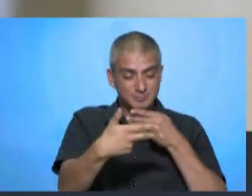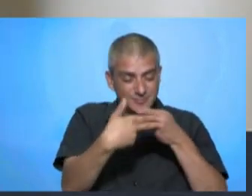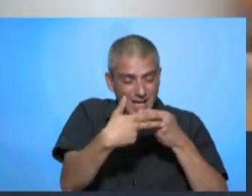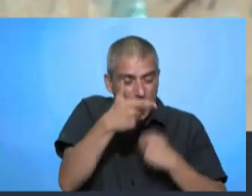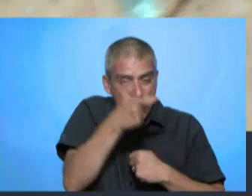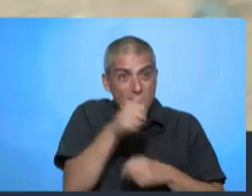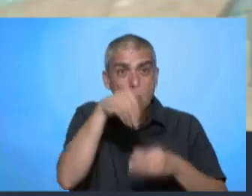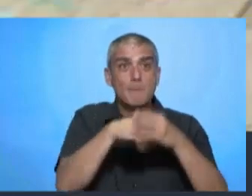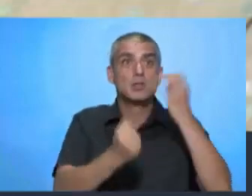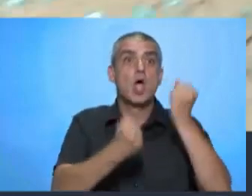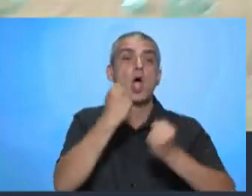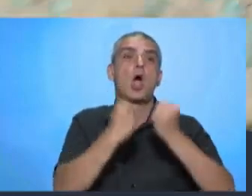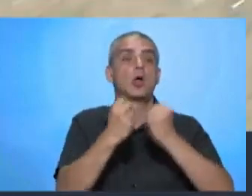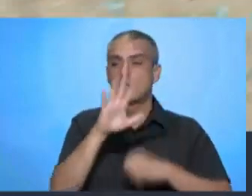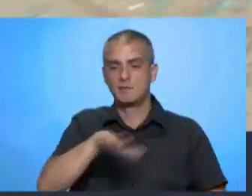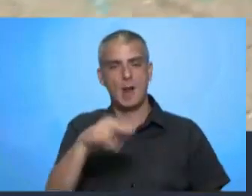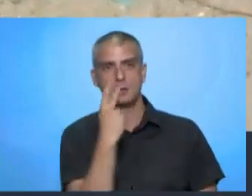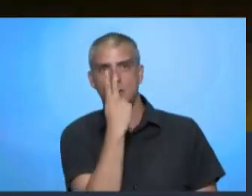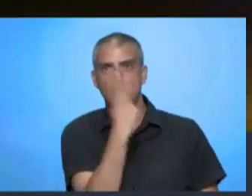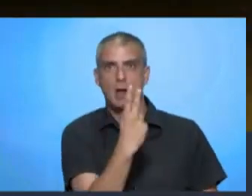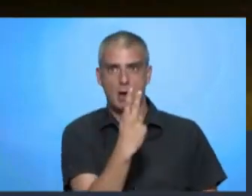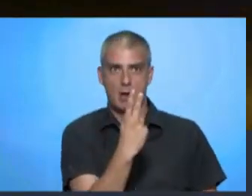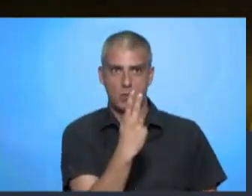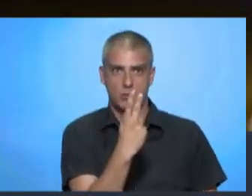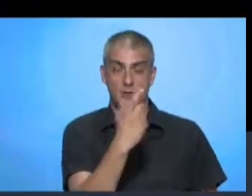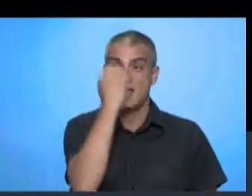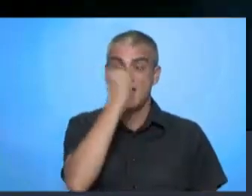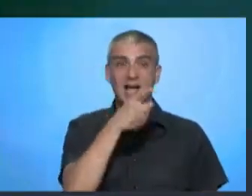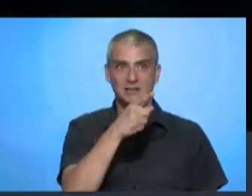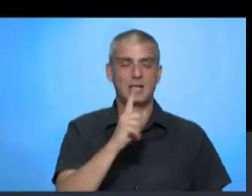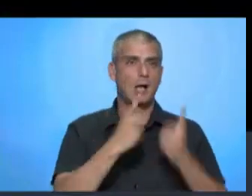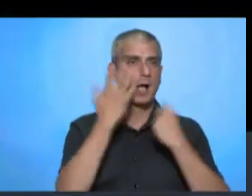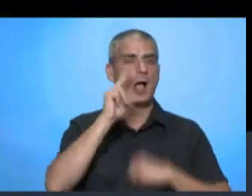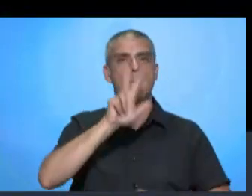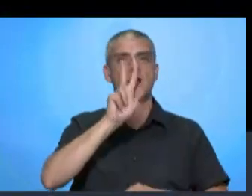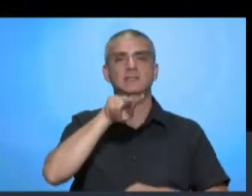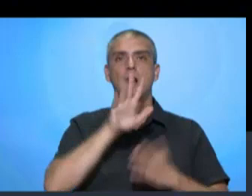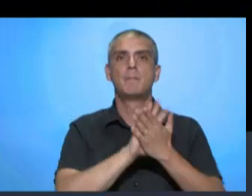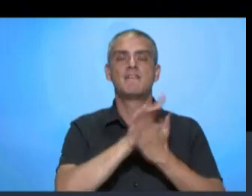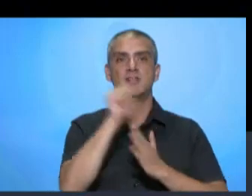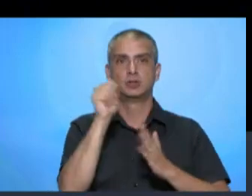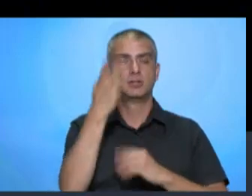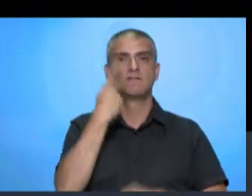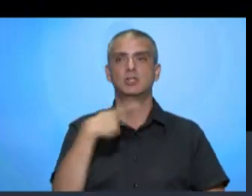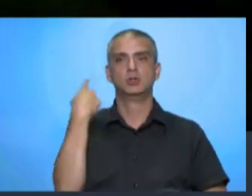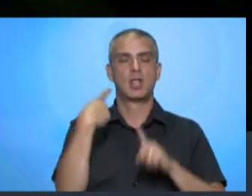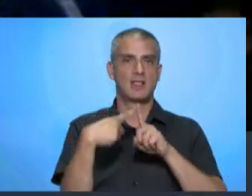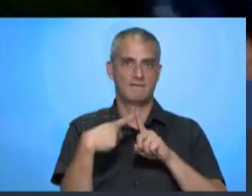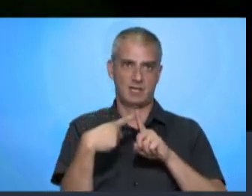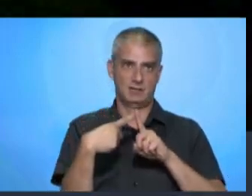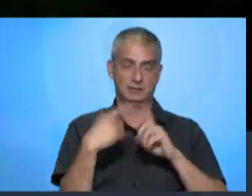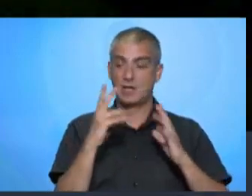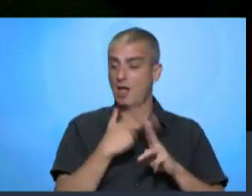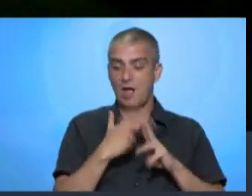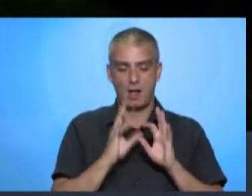קצר ברכבה לעיני ילדיה הקטנים. הרצח הזה רע במרס 2016, לפני כשנתיים וחצי, והיה